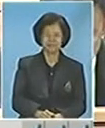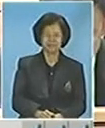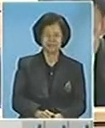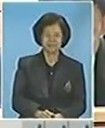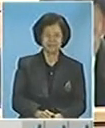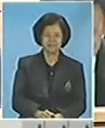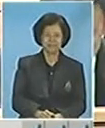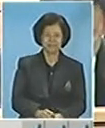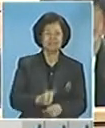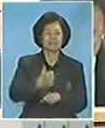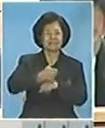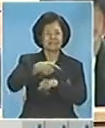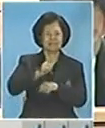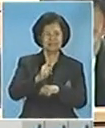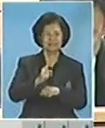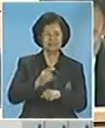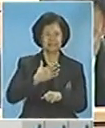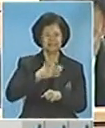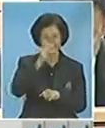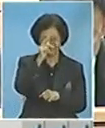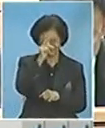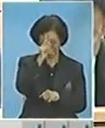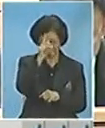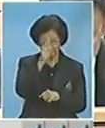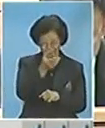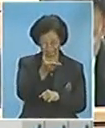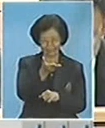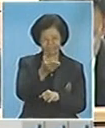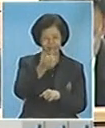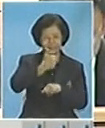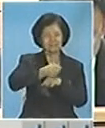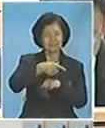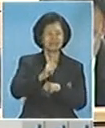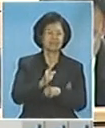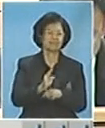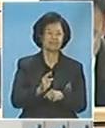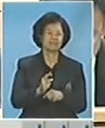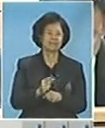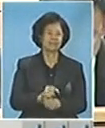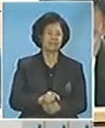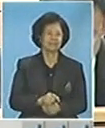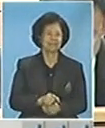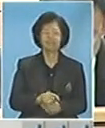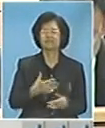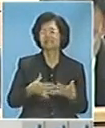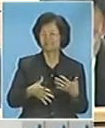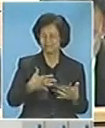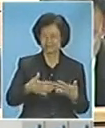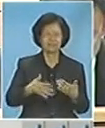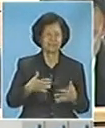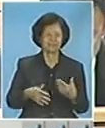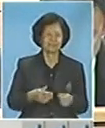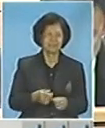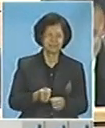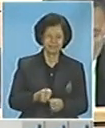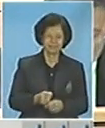ท่าน ประธานที่เคารพผมเคารพคำวินิจฉัยของท่านประธานนะครับและไม่ถือสาหาความประการใดกราบเรียนท่านประธ